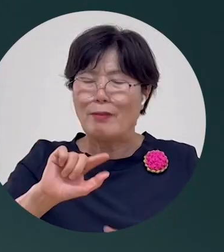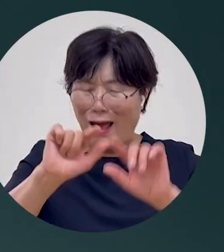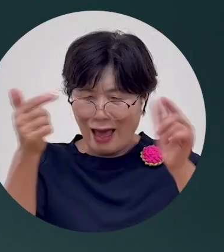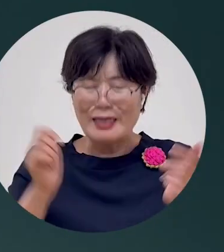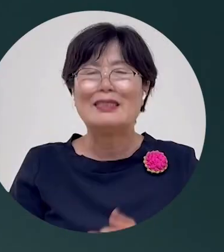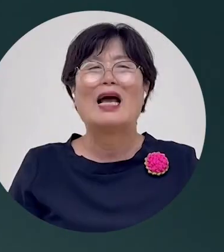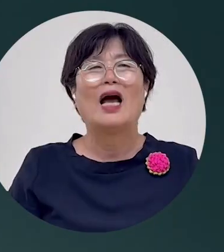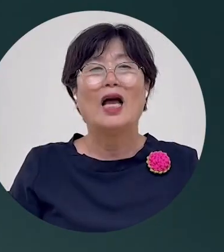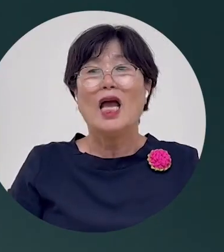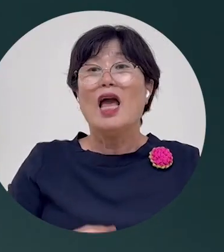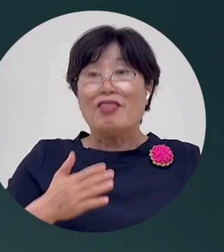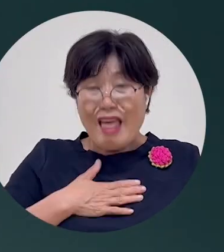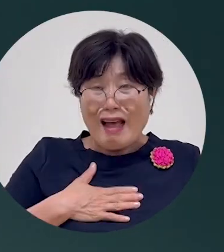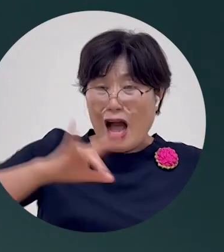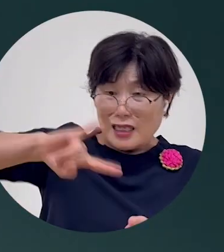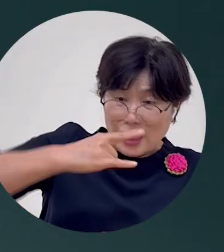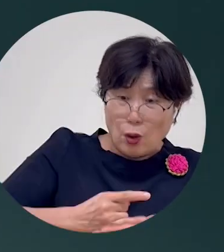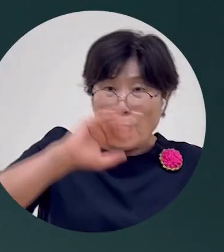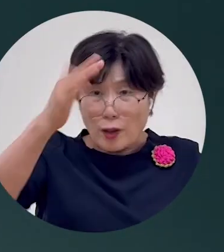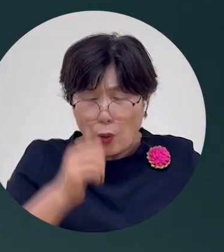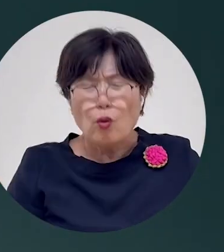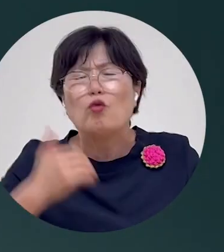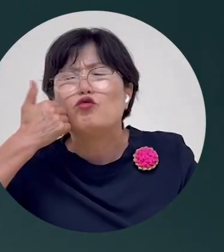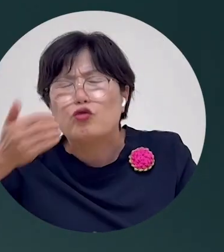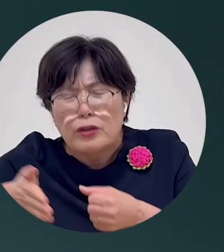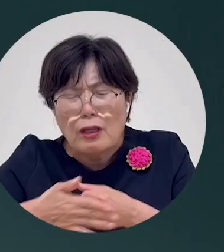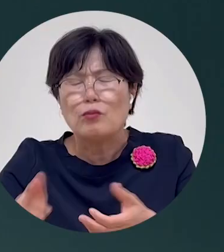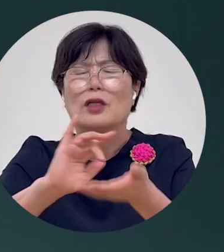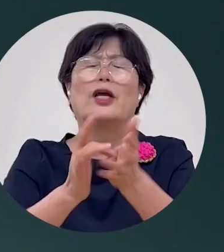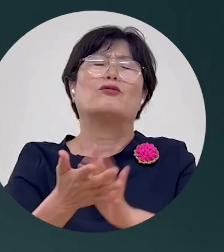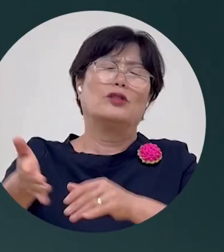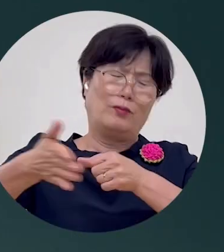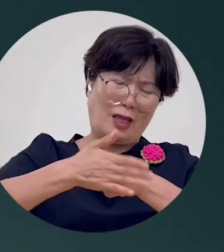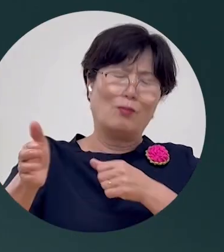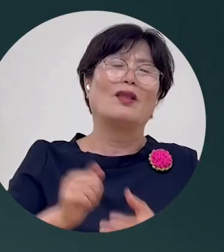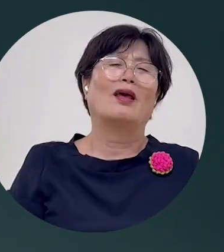되는 것은 누구 때문에 의롭게 되는 거예요? 예수님 때문에.